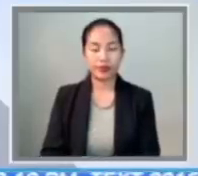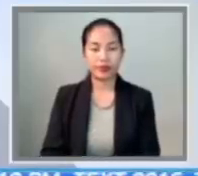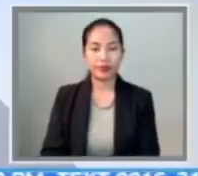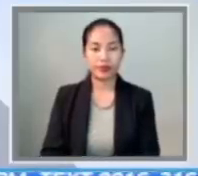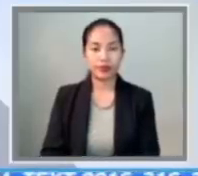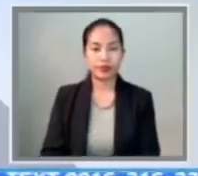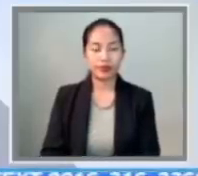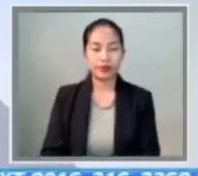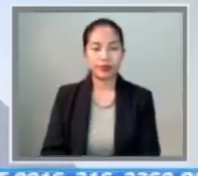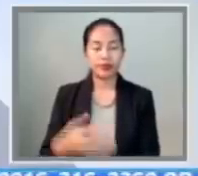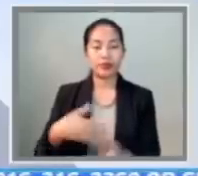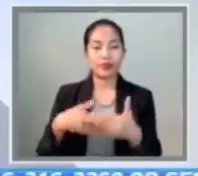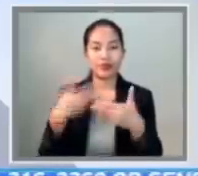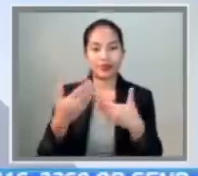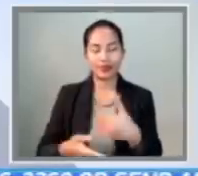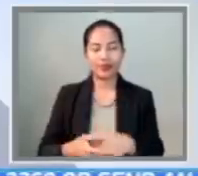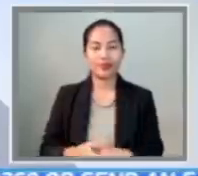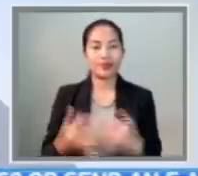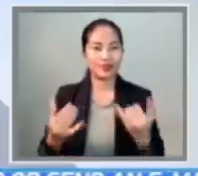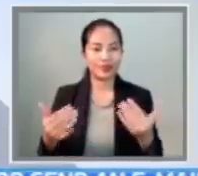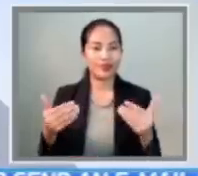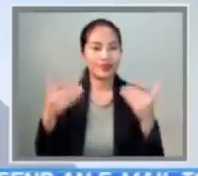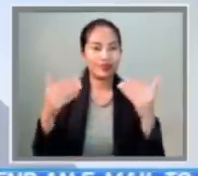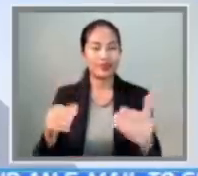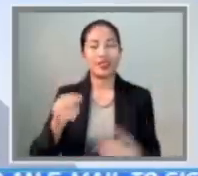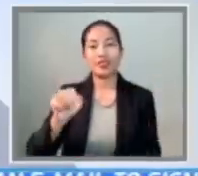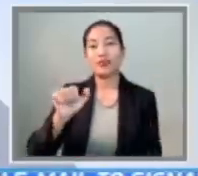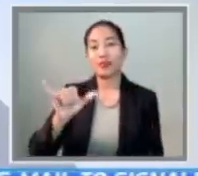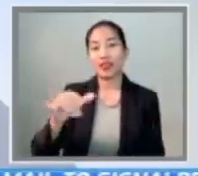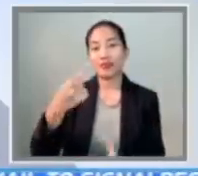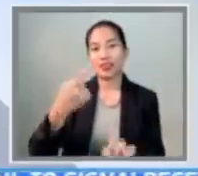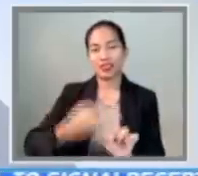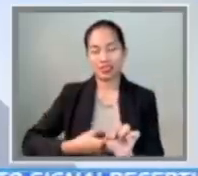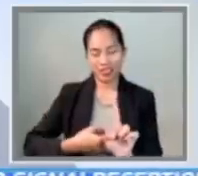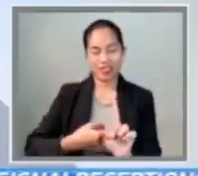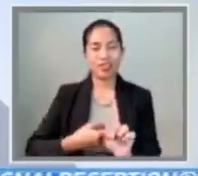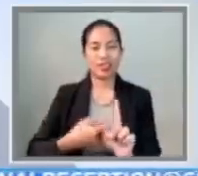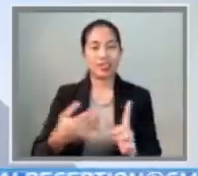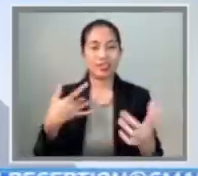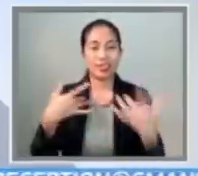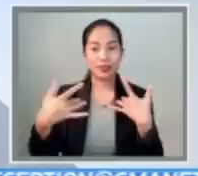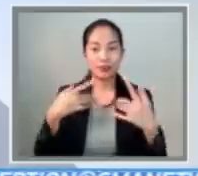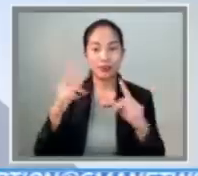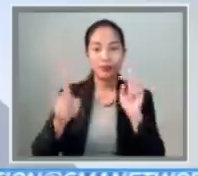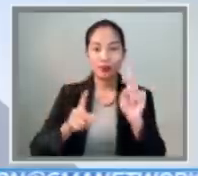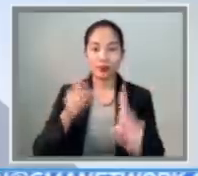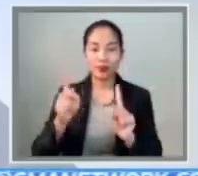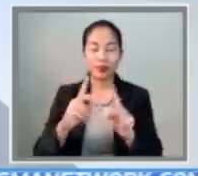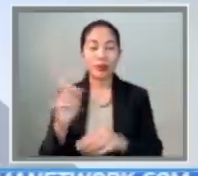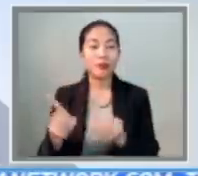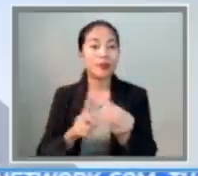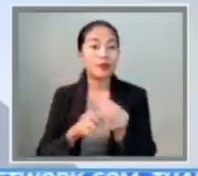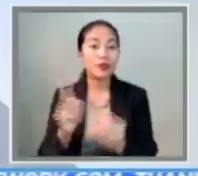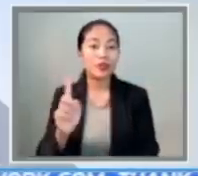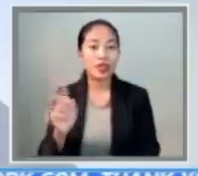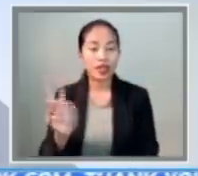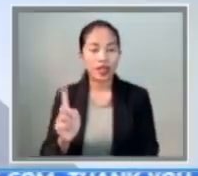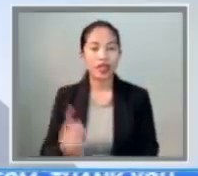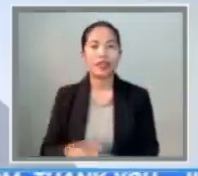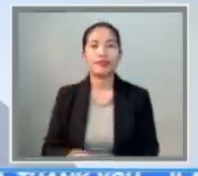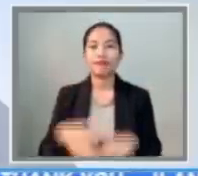Eto na nga, dahil tuwing buwan ng Mayo, isa po sa mga pinakakaabangan, di ba, ng mga Pinoy, ang mga isinasagawang Santa Cruzan sa